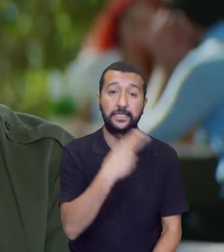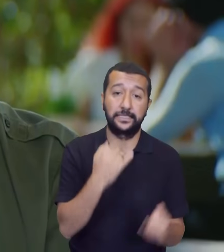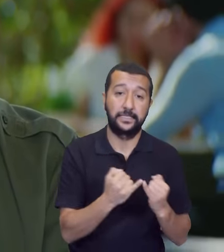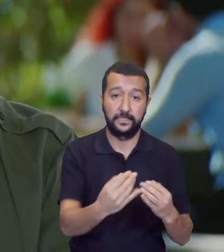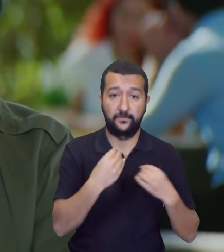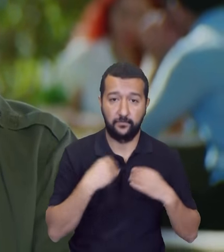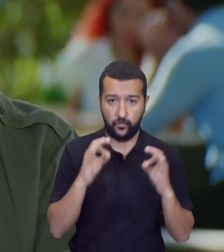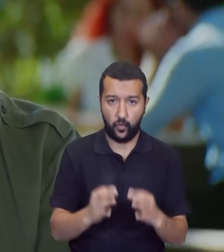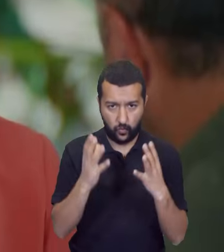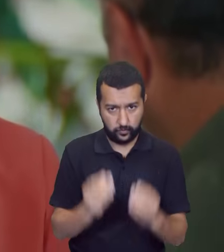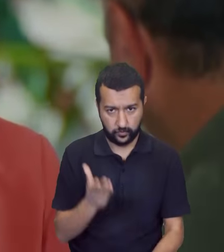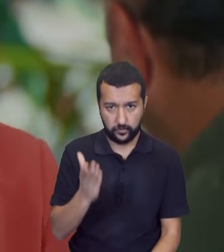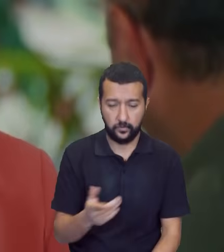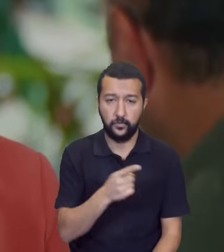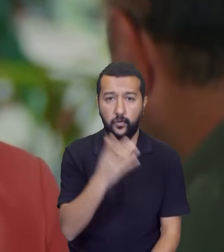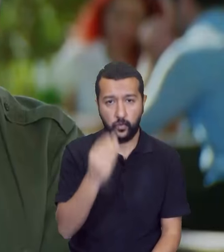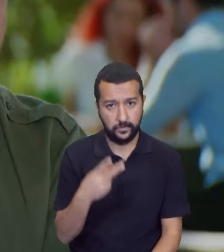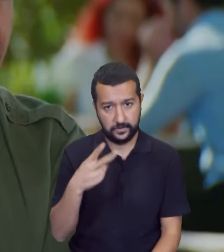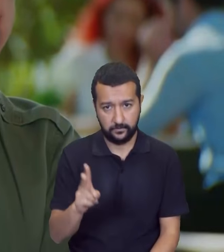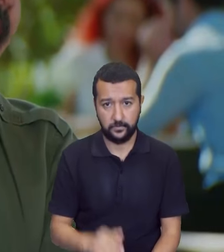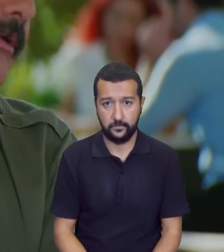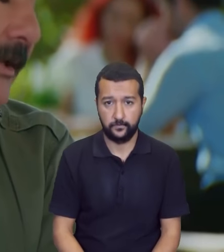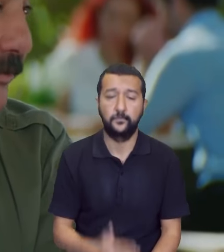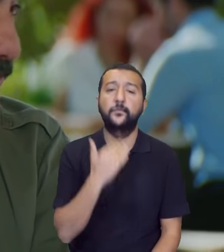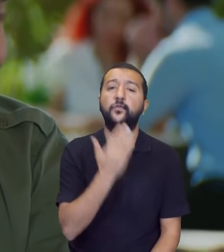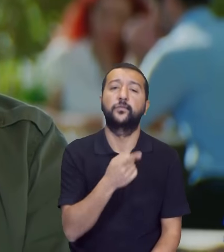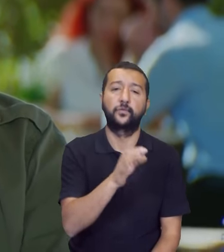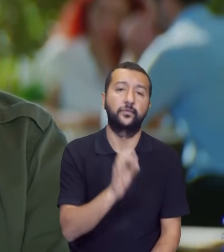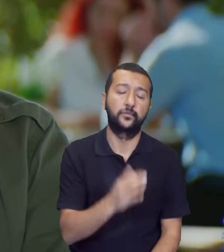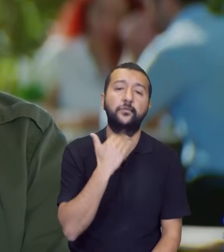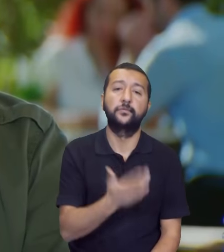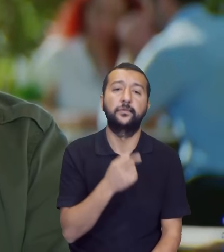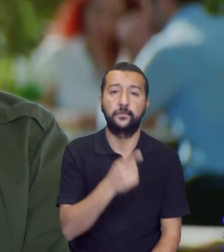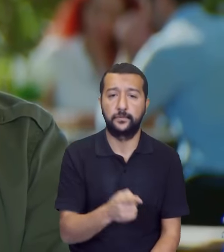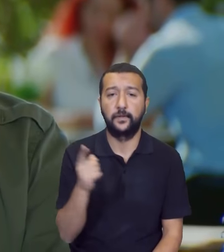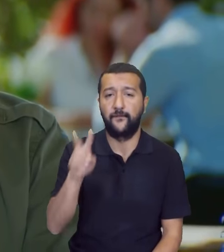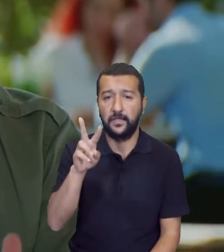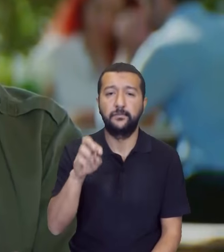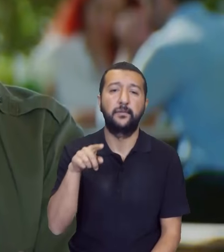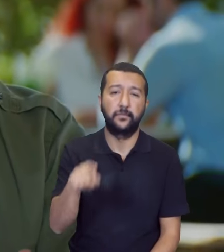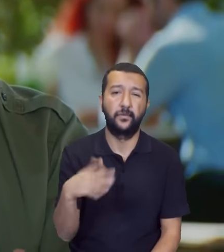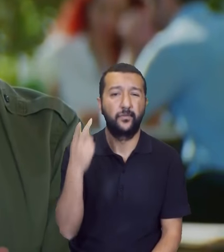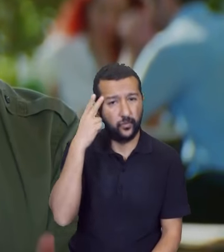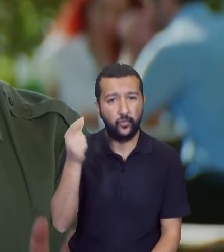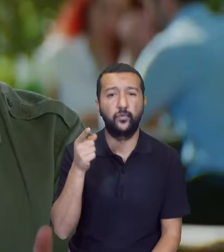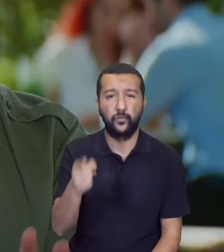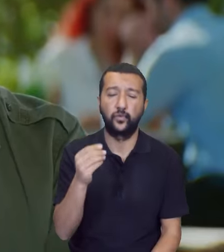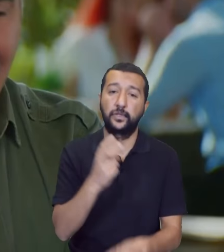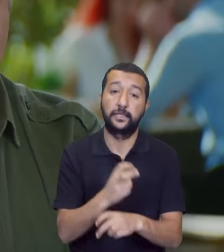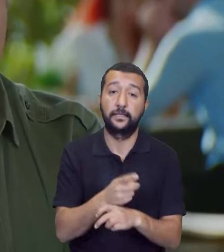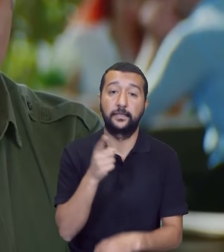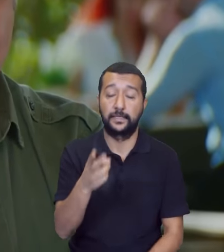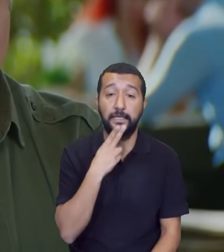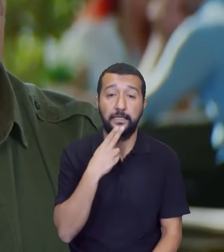kız kardeşini verir misin? Böyle bir şey olabilir mi ya? Olabilir. Olmaz öyle şey canım. Yani vezir parmağı unut yani, onu. Çok